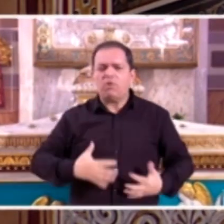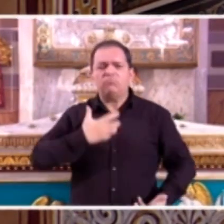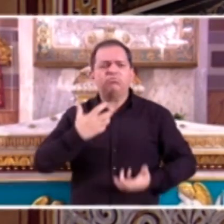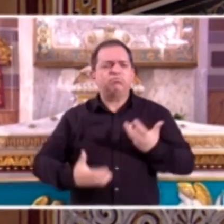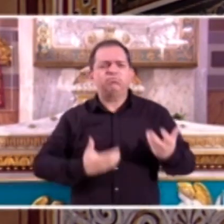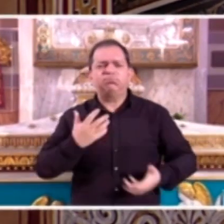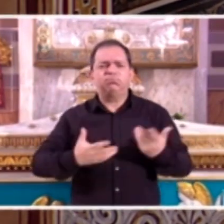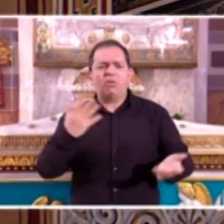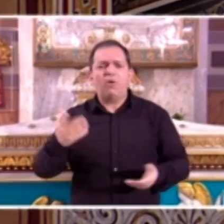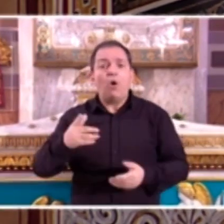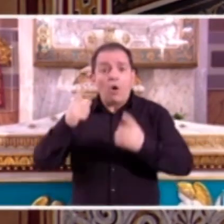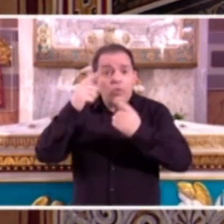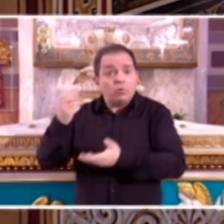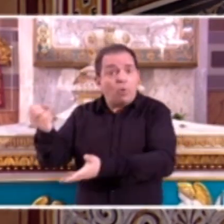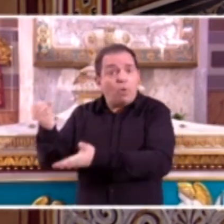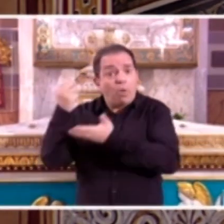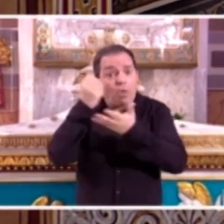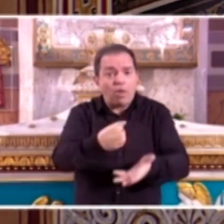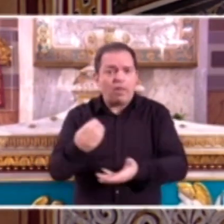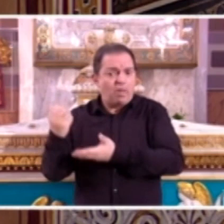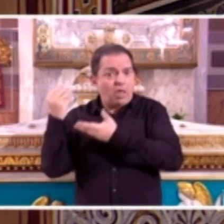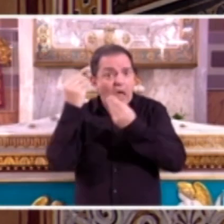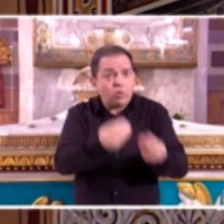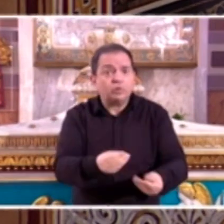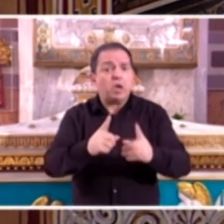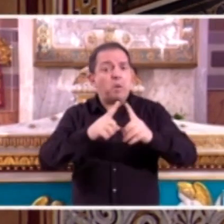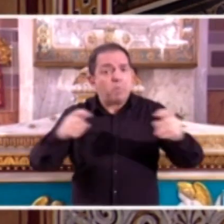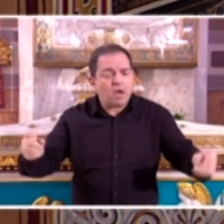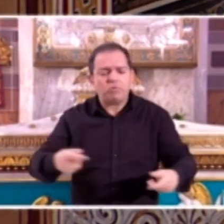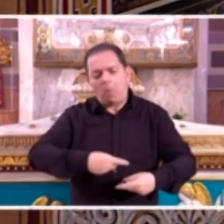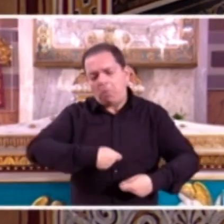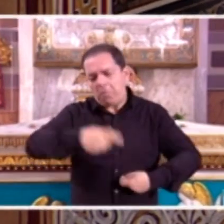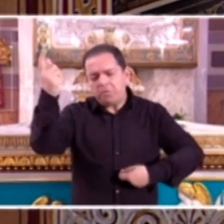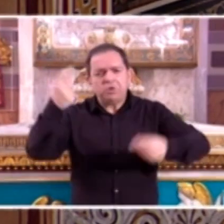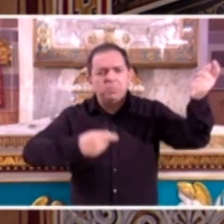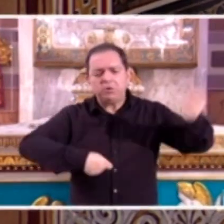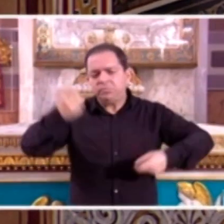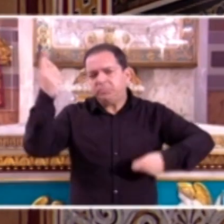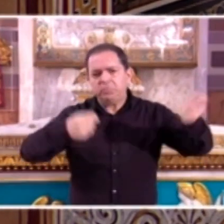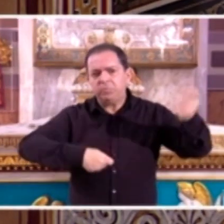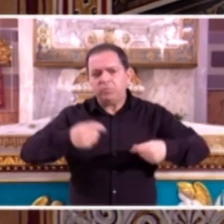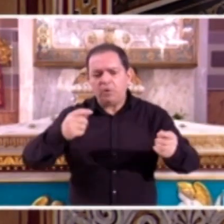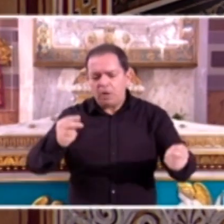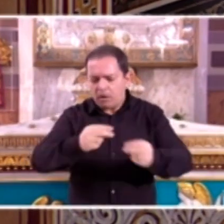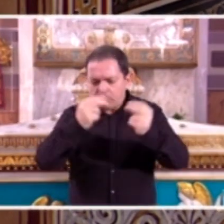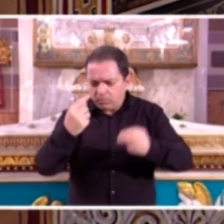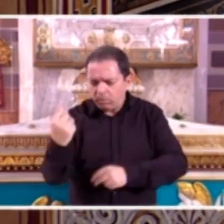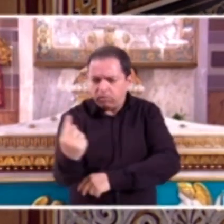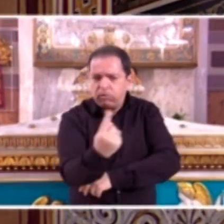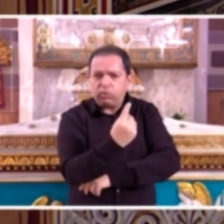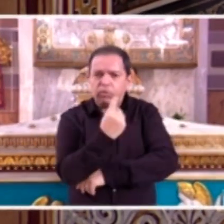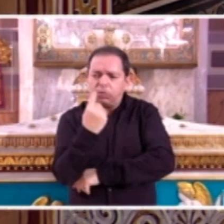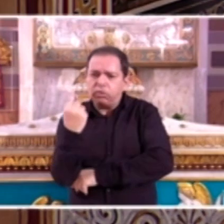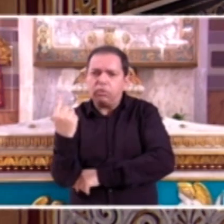εκδαπάνηση των χαρισμάτων του. Αυτοκαταδικάστηκε σε απομόνωση,